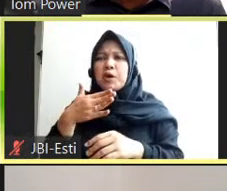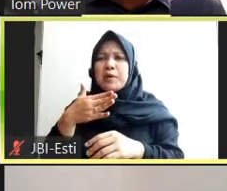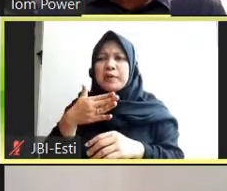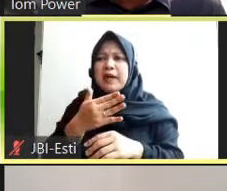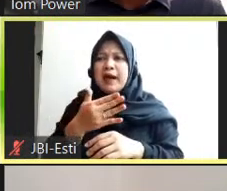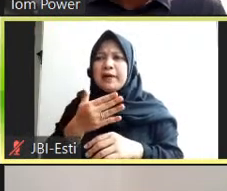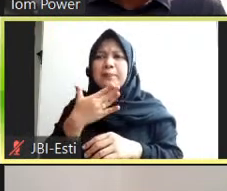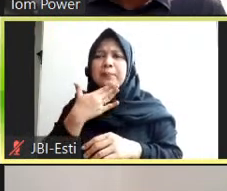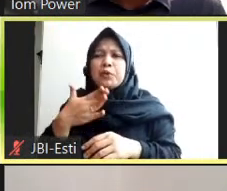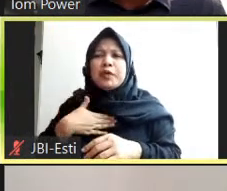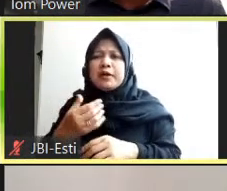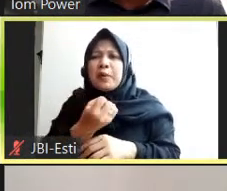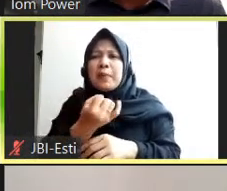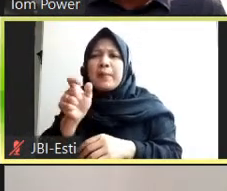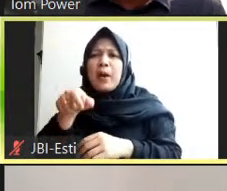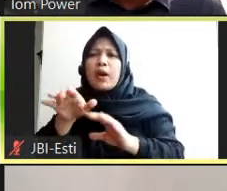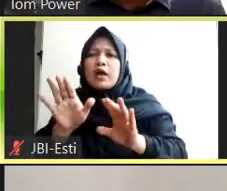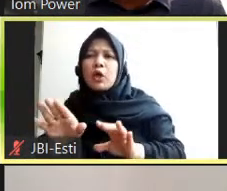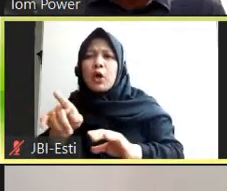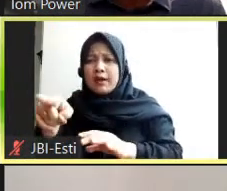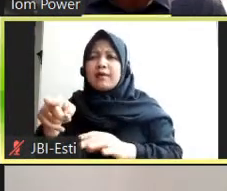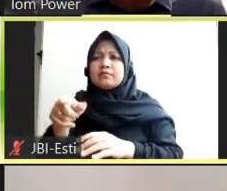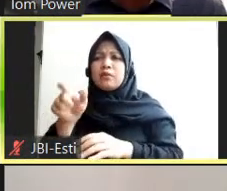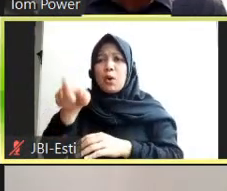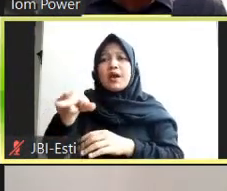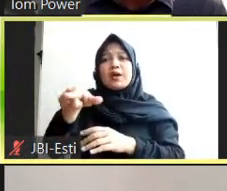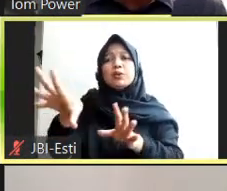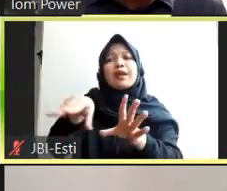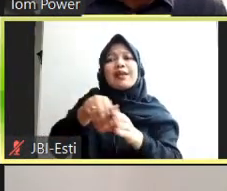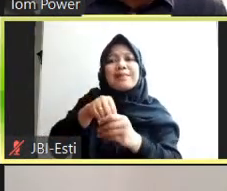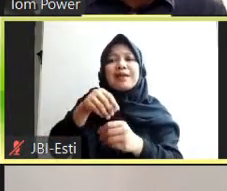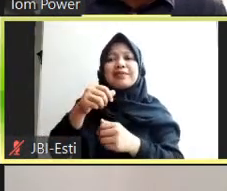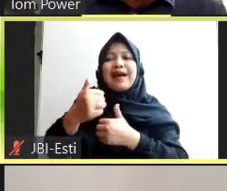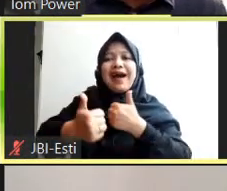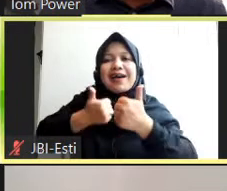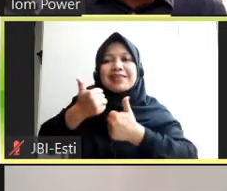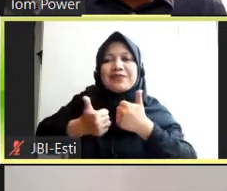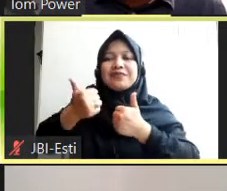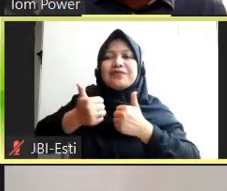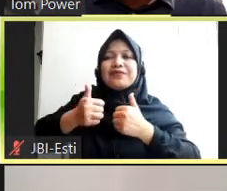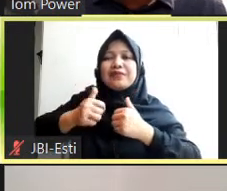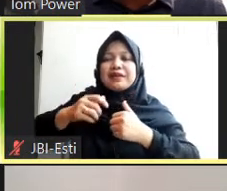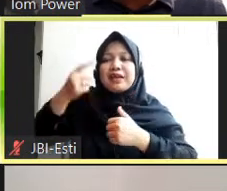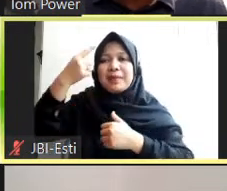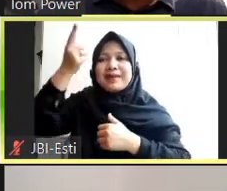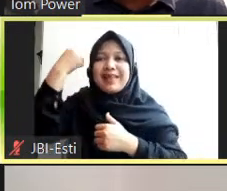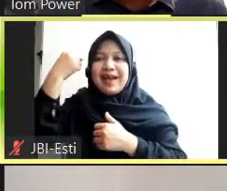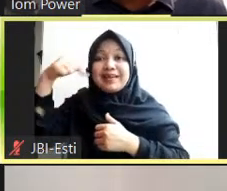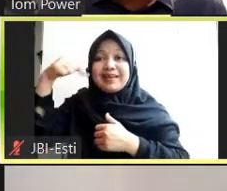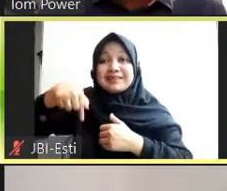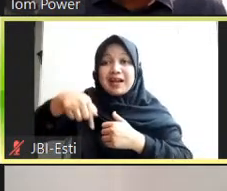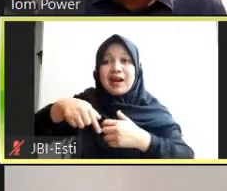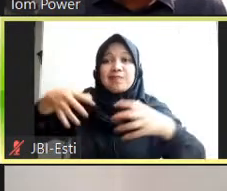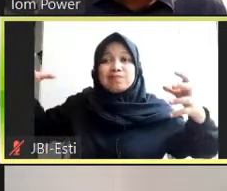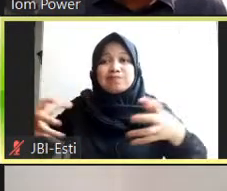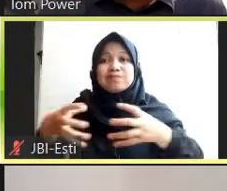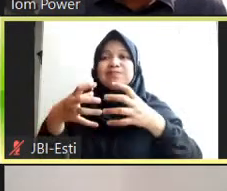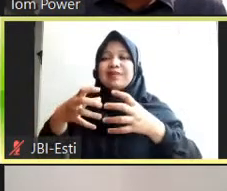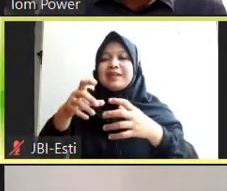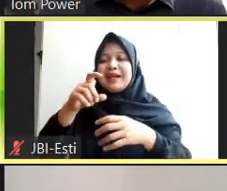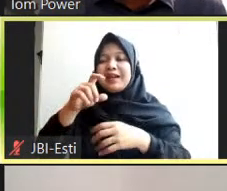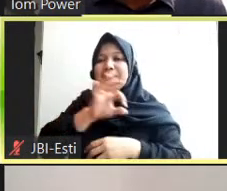dalam koalisi Pak Jokowi saat ini ya. Ini ada beberapa contoh, ini tokoh-tokoh yang